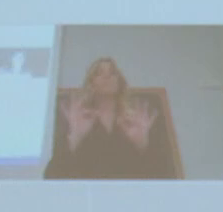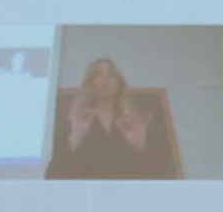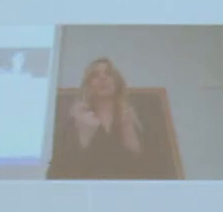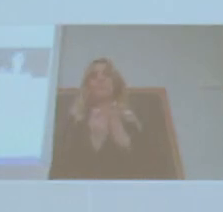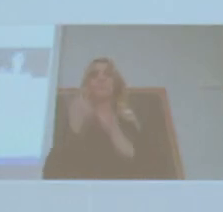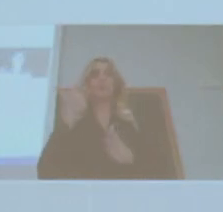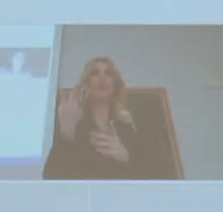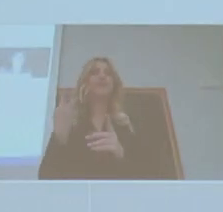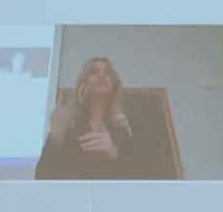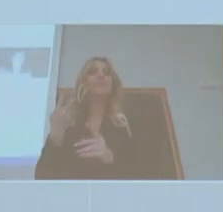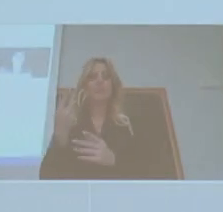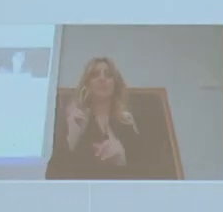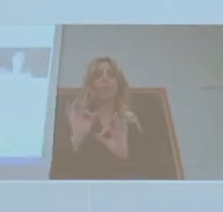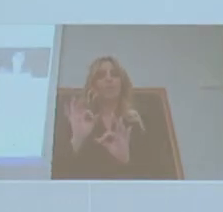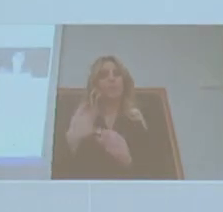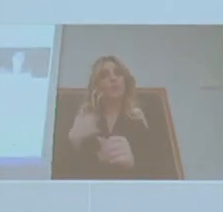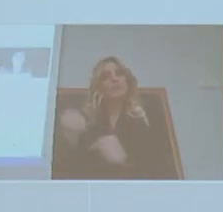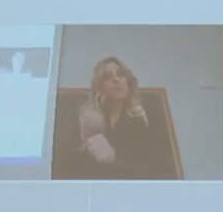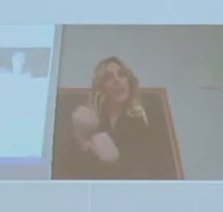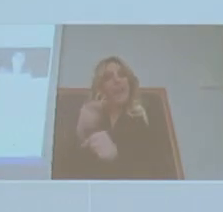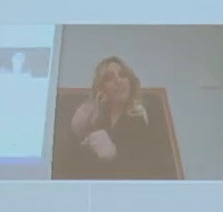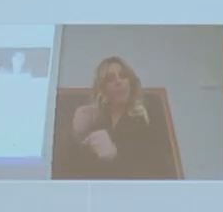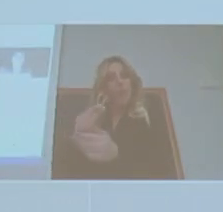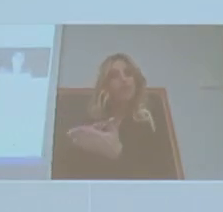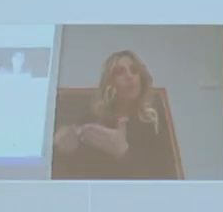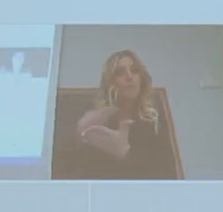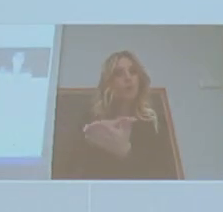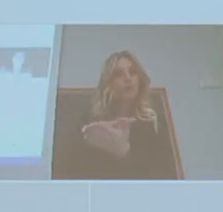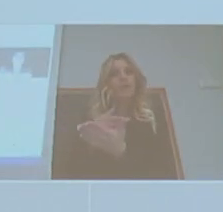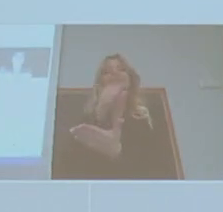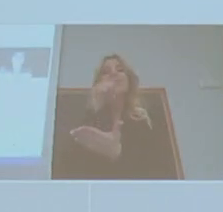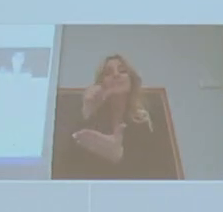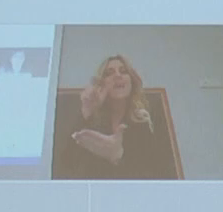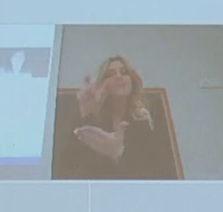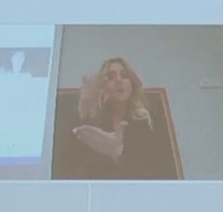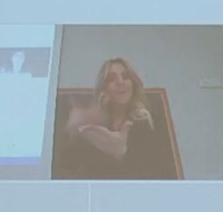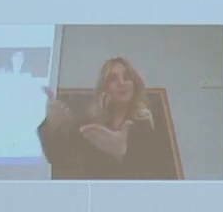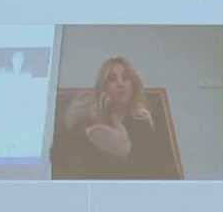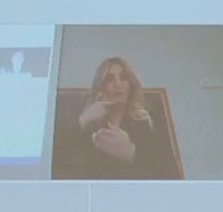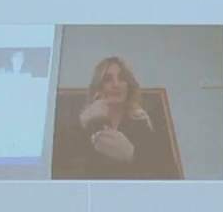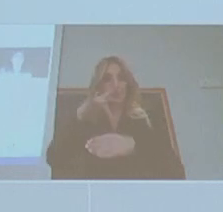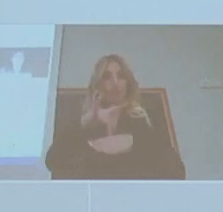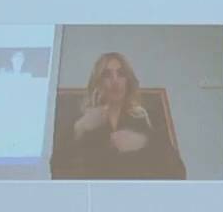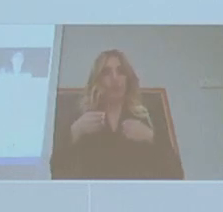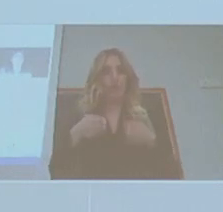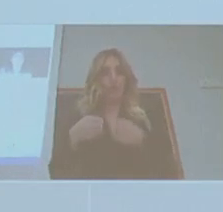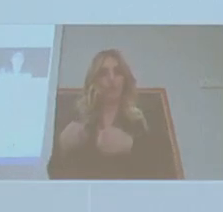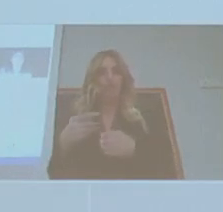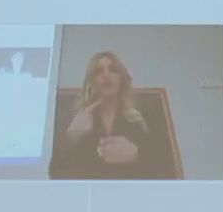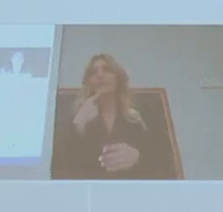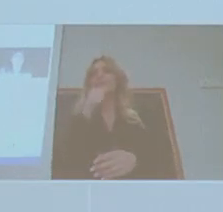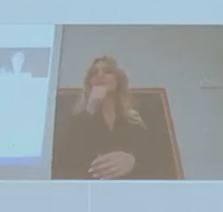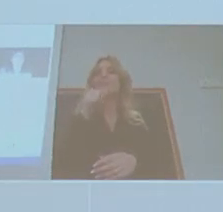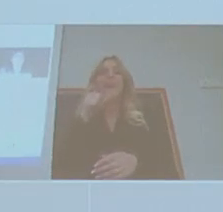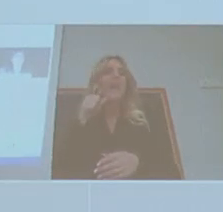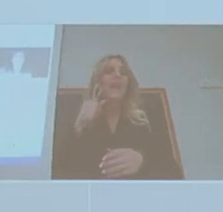cioè l'obiettivo è quello di far trascorrere ai nostri corsisti il maggior numero di